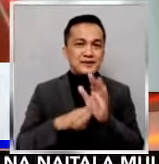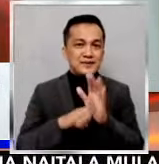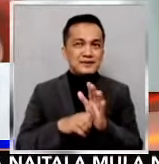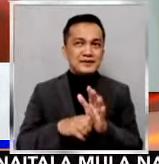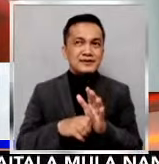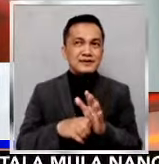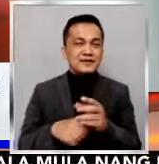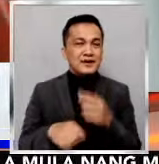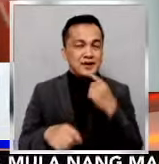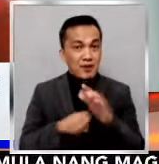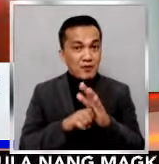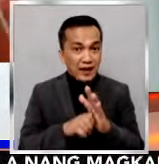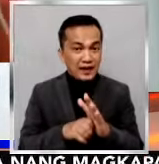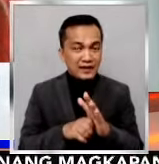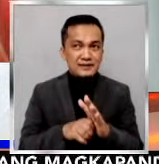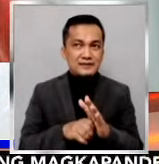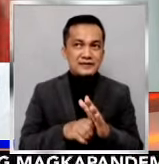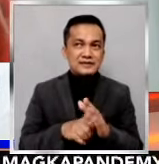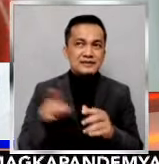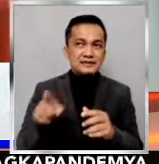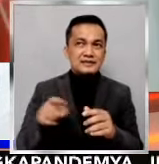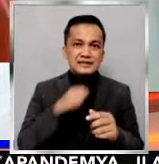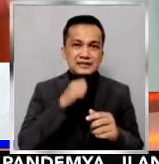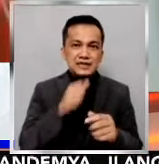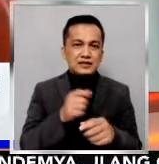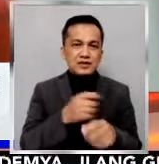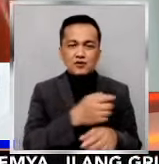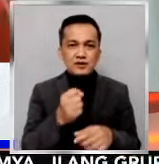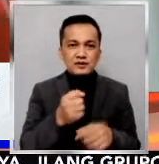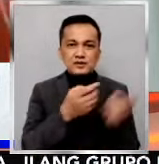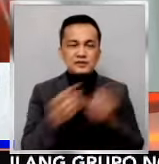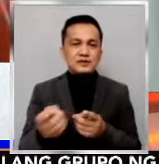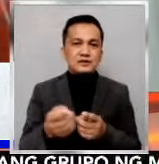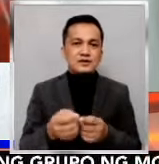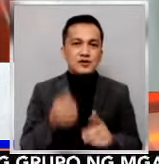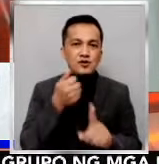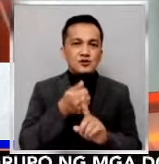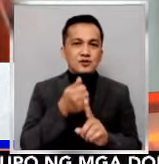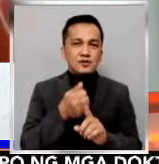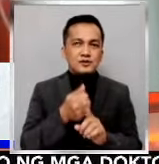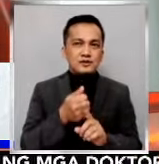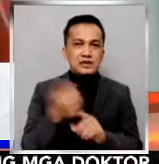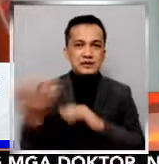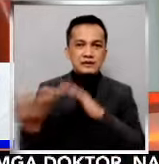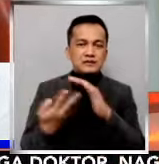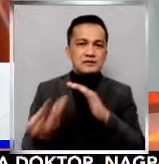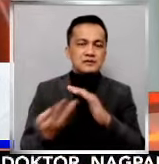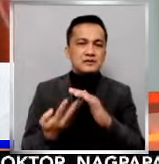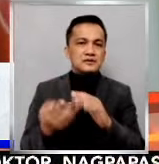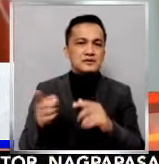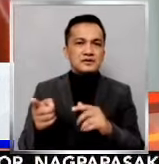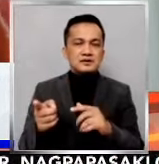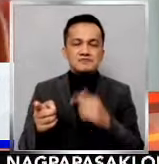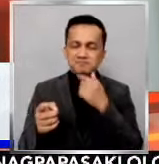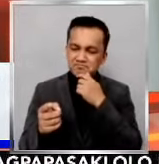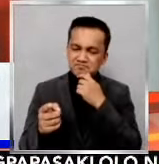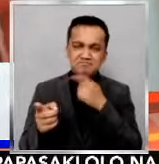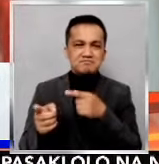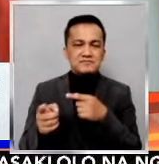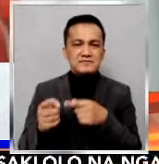hindi siya napipick up yung deliver. So automatic si client, si customer, nag-ano doon ng